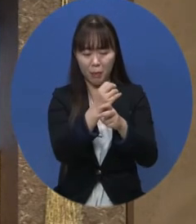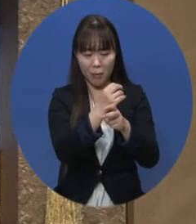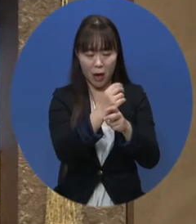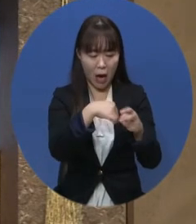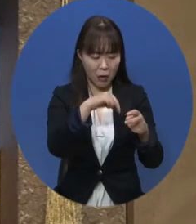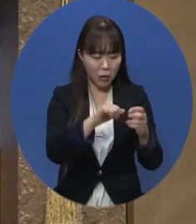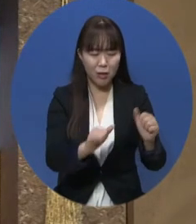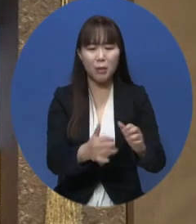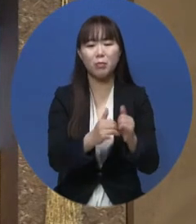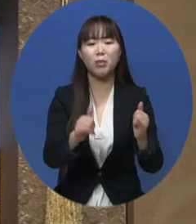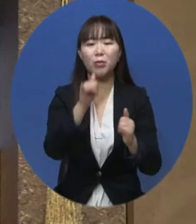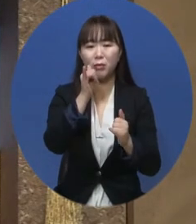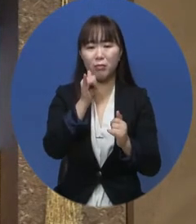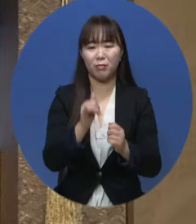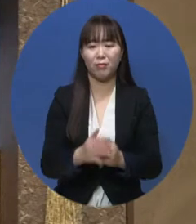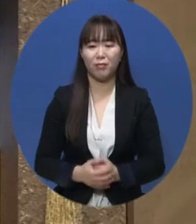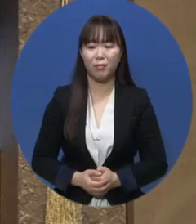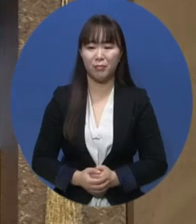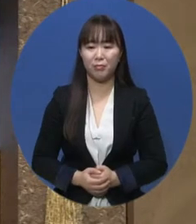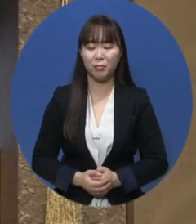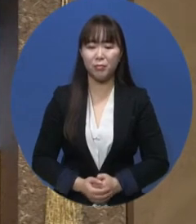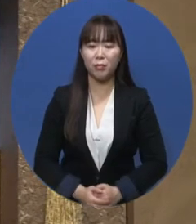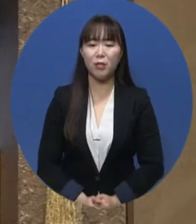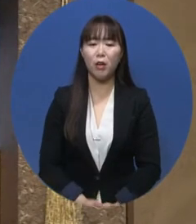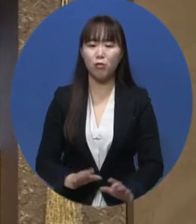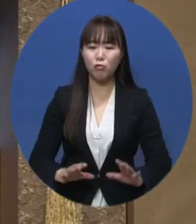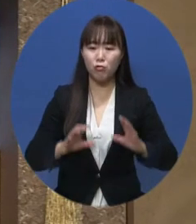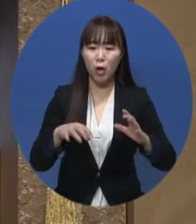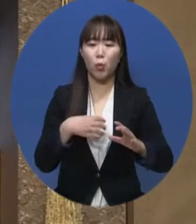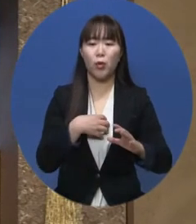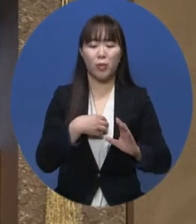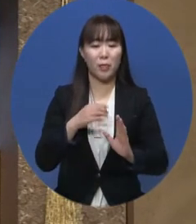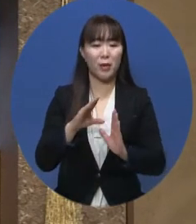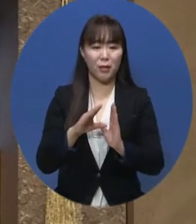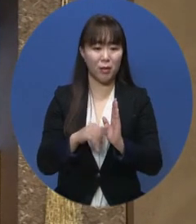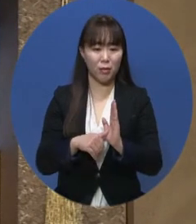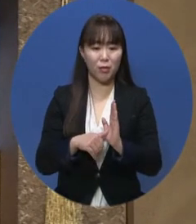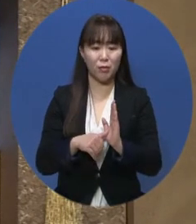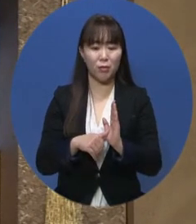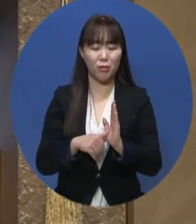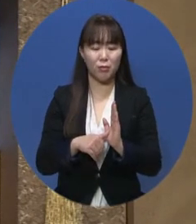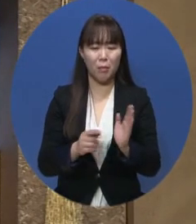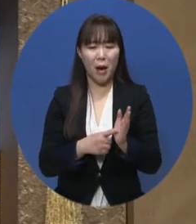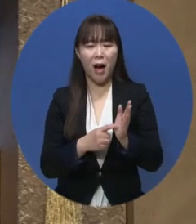어르신들도 계십니다. 현장에. 그래서 국가가 굉장히 위급할 때에도 우리가